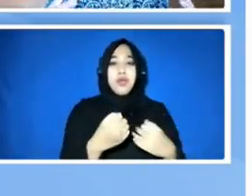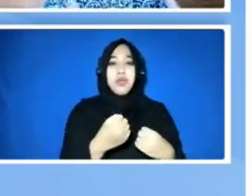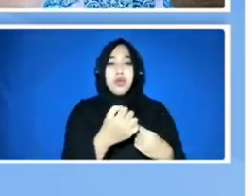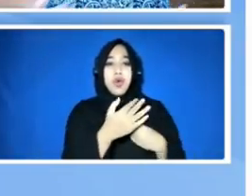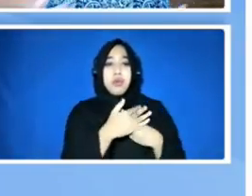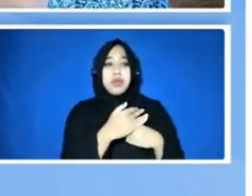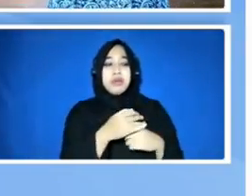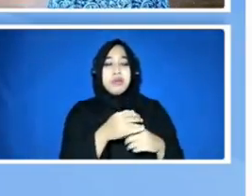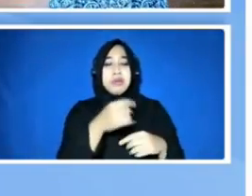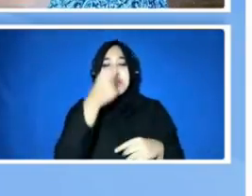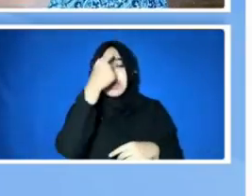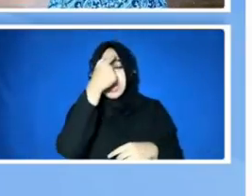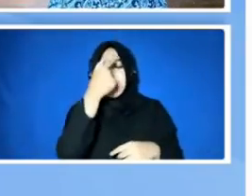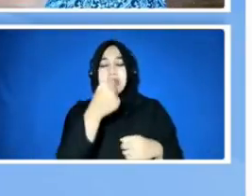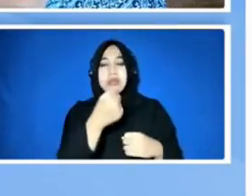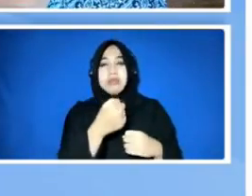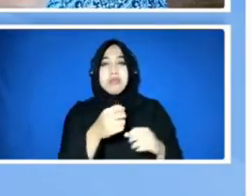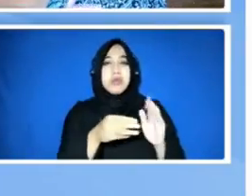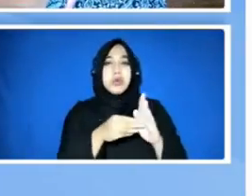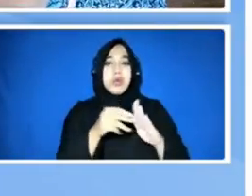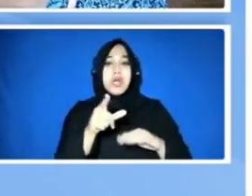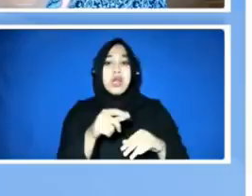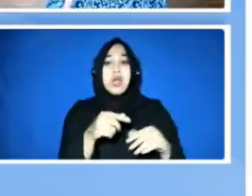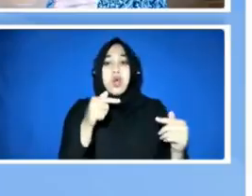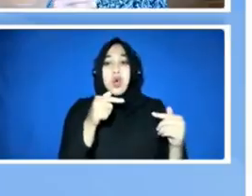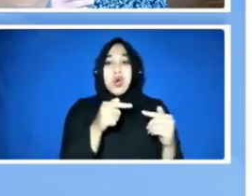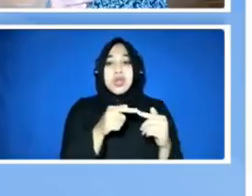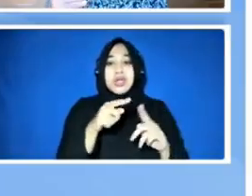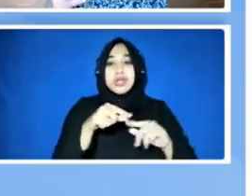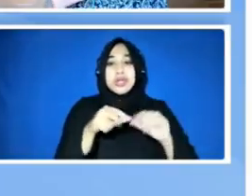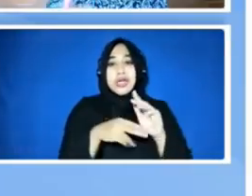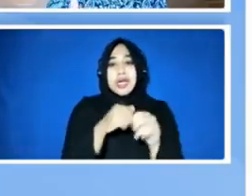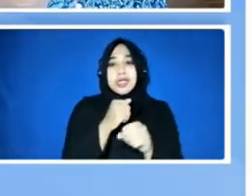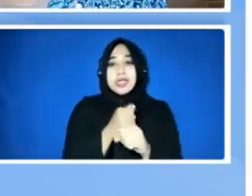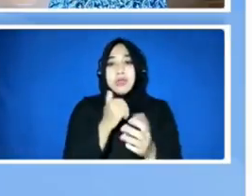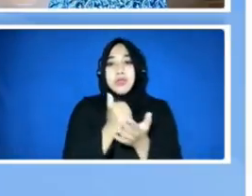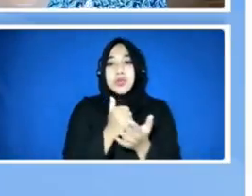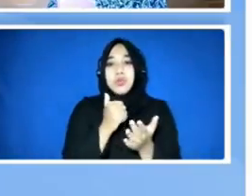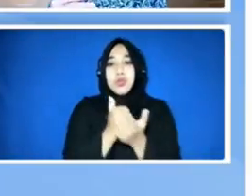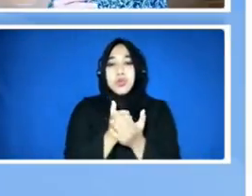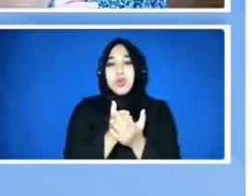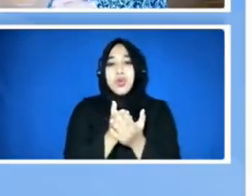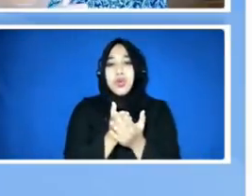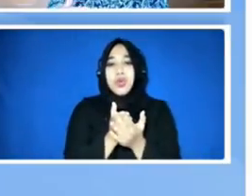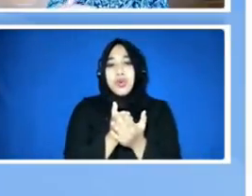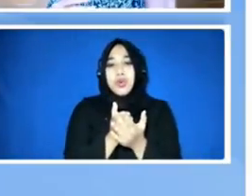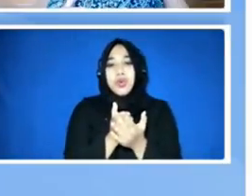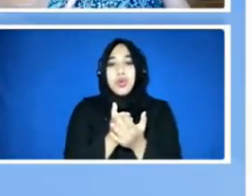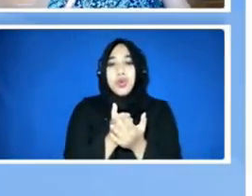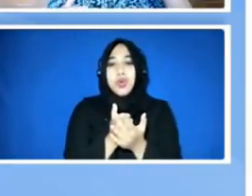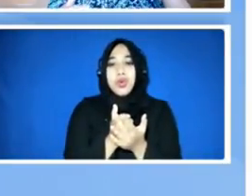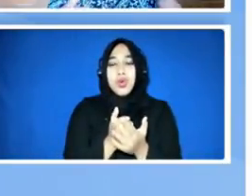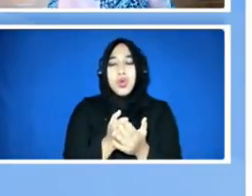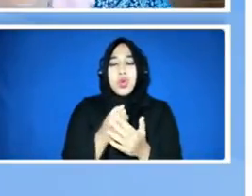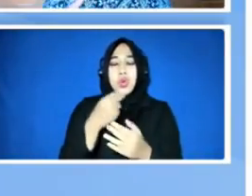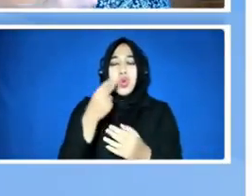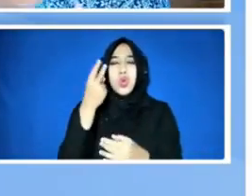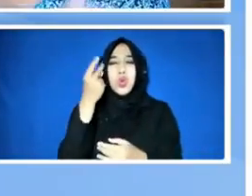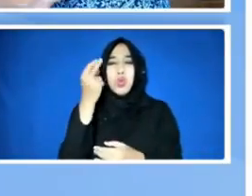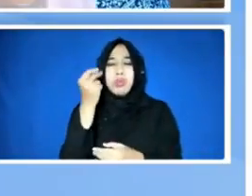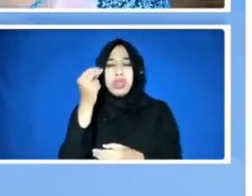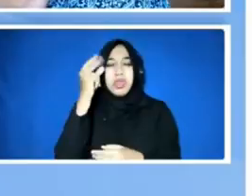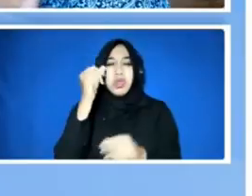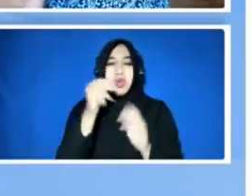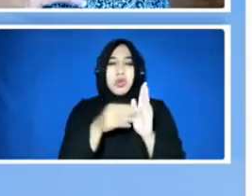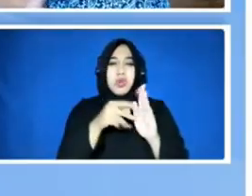jenis penyakit menular, sehingga kontak tracing ini menjadi sangat menantang atau menjadi sangat rumit karena kita